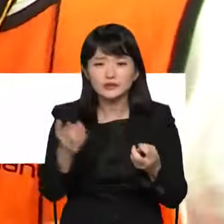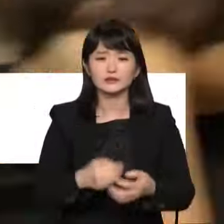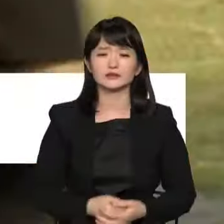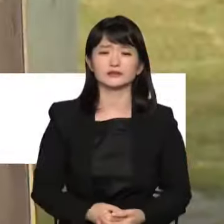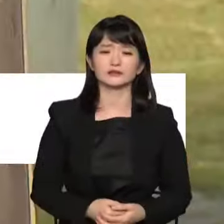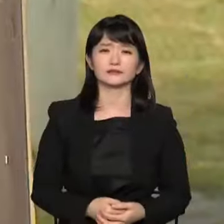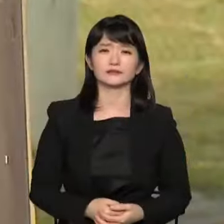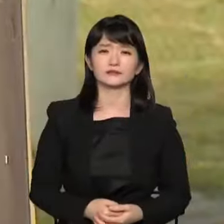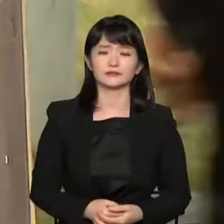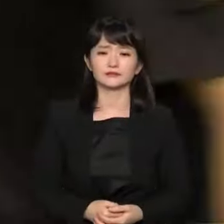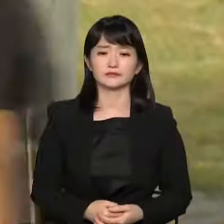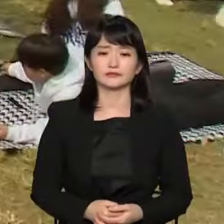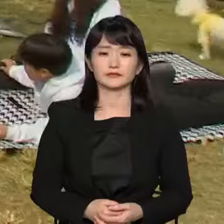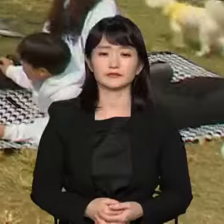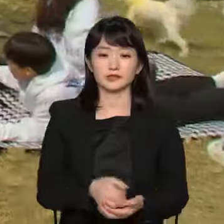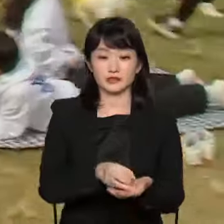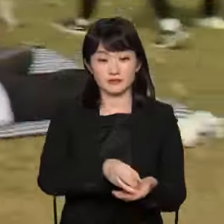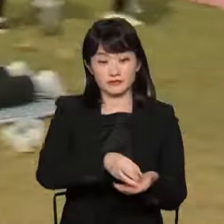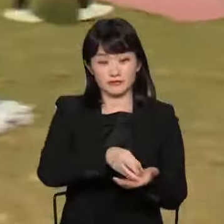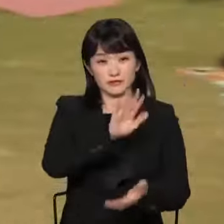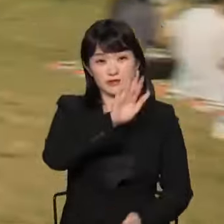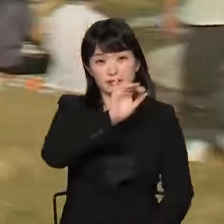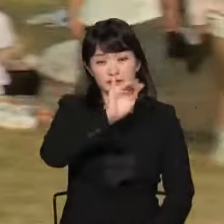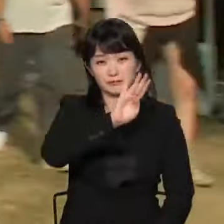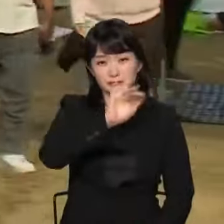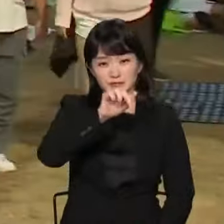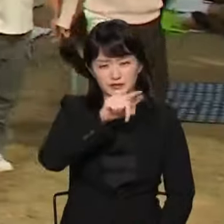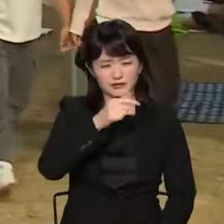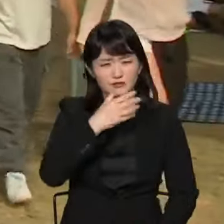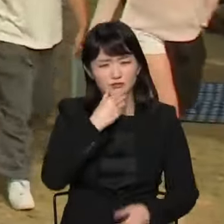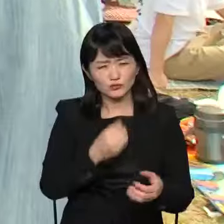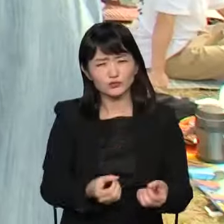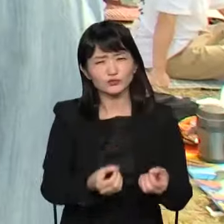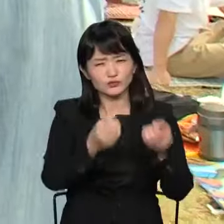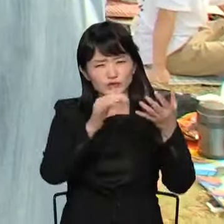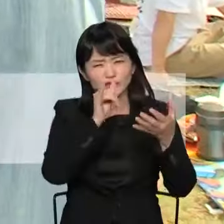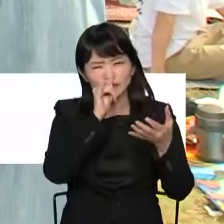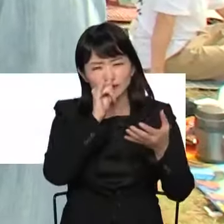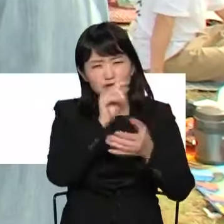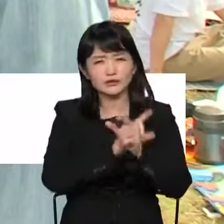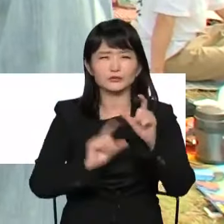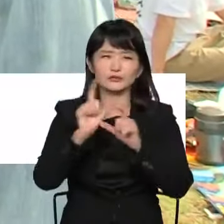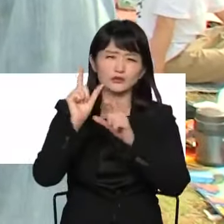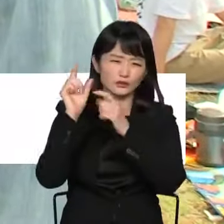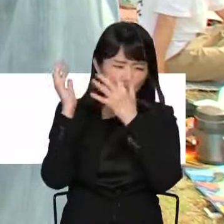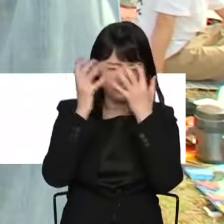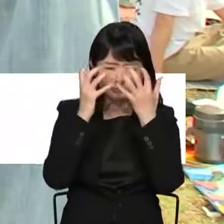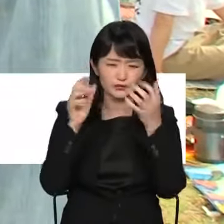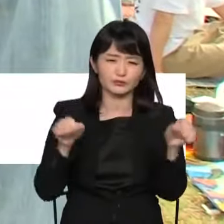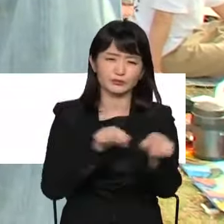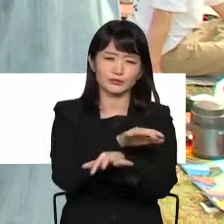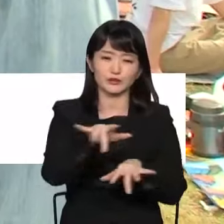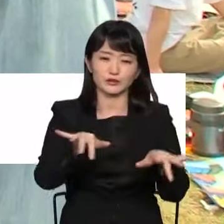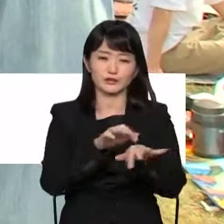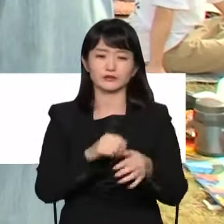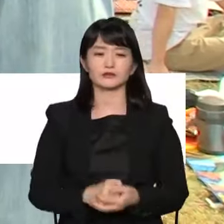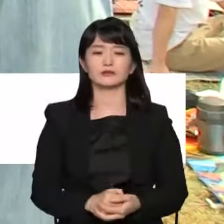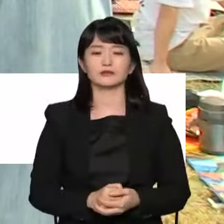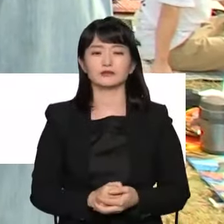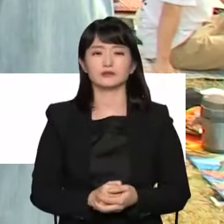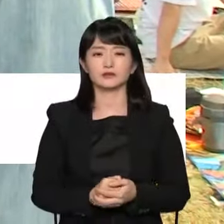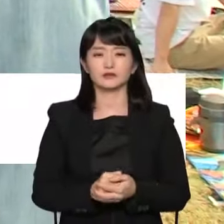얼른. 빗섬 축제까지 같이 열리다 보니 더 복잡해졌습니다. 불꽃 축제 하루 정도는 조형물을